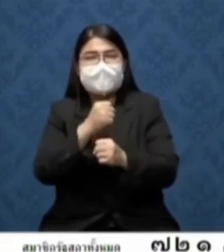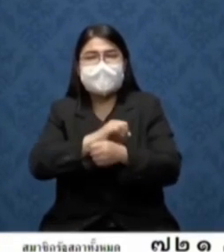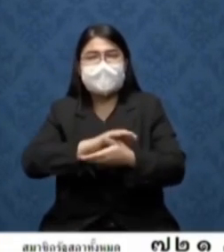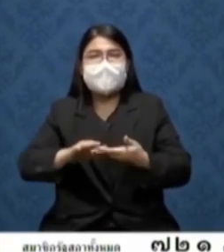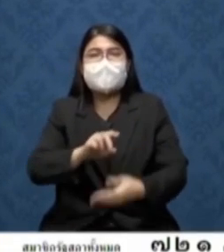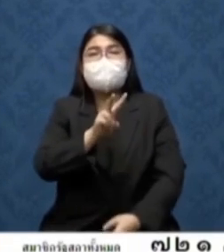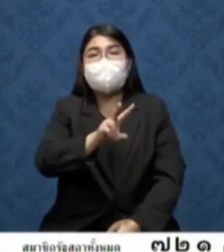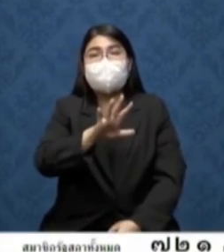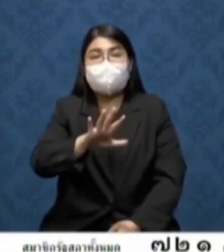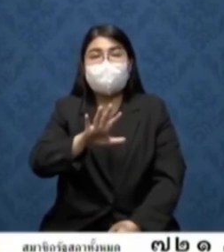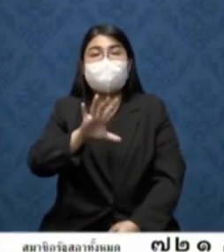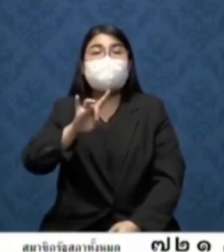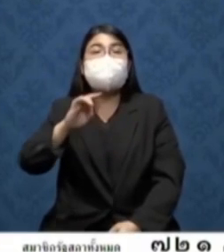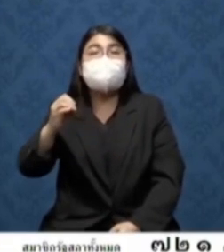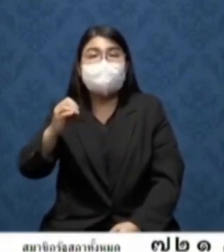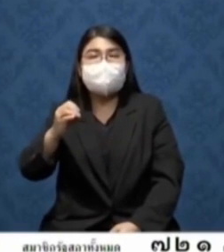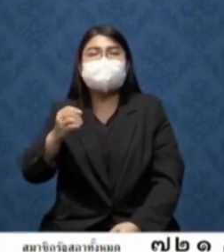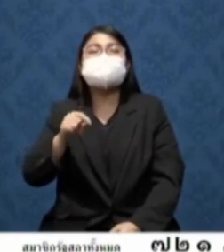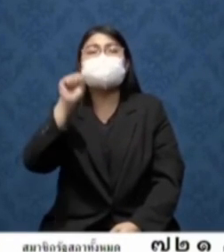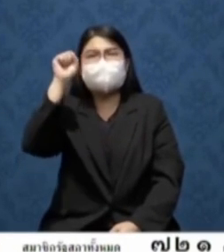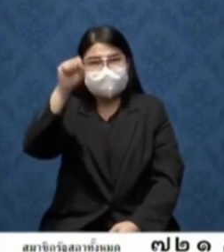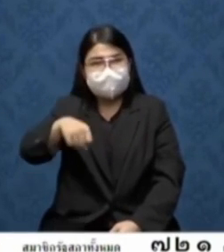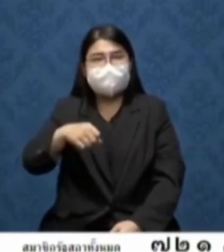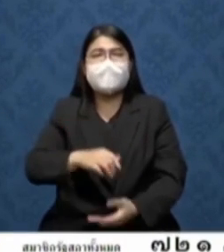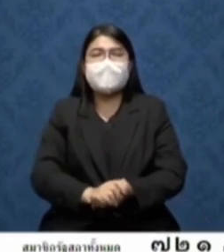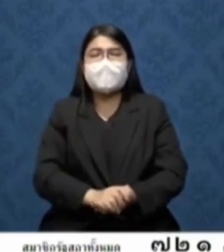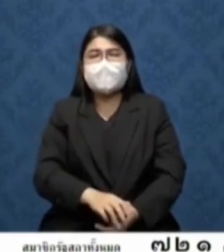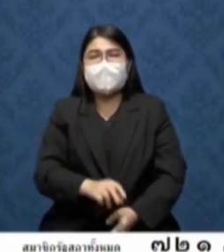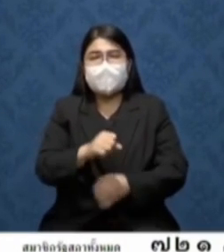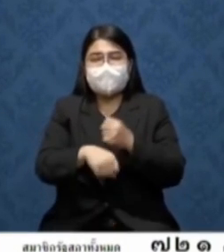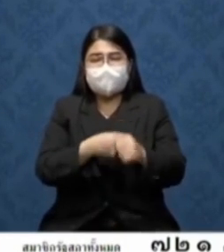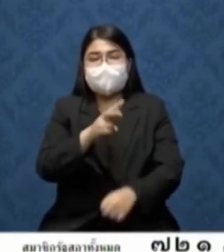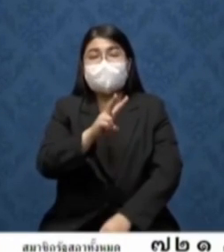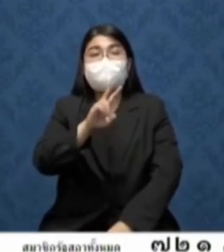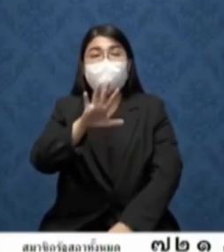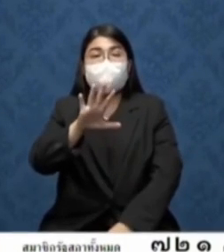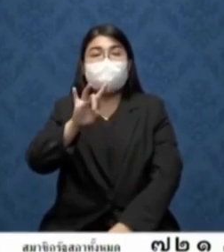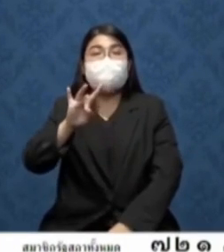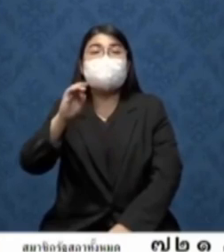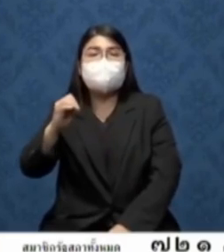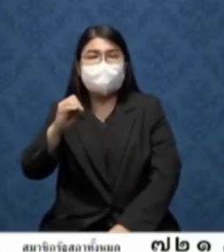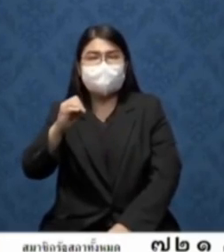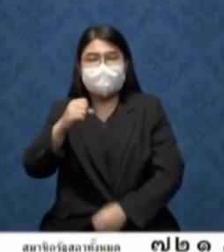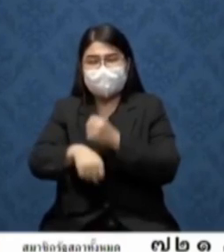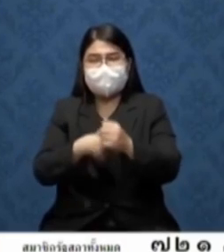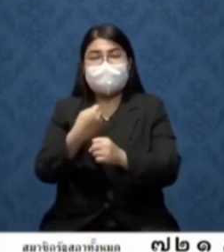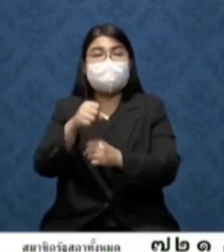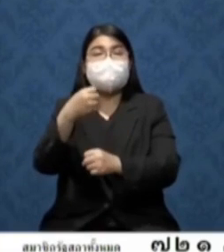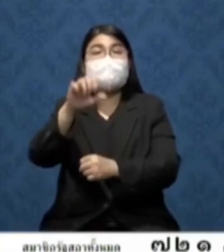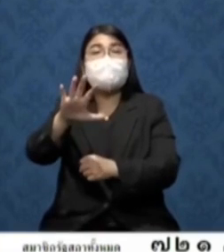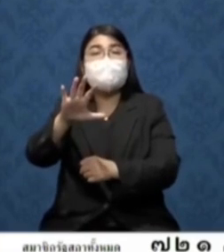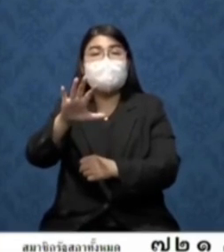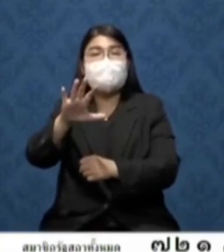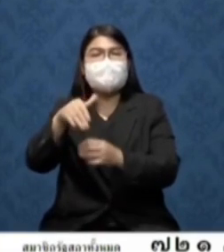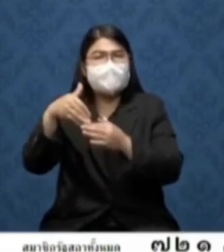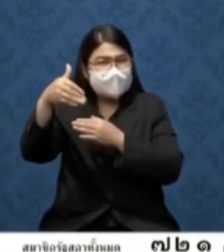ใช่ครับท่านฟังไม่ผิดครับ2580หรืออีก15ปีหลังจากนี้สำหรับการชลประทาน